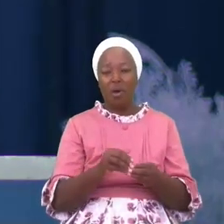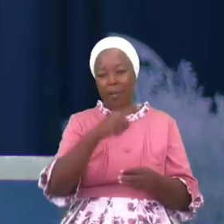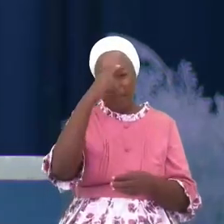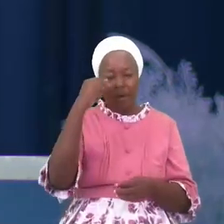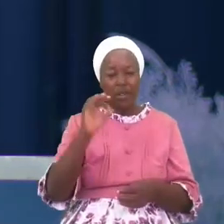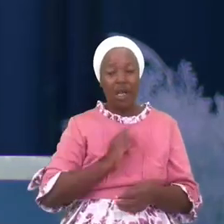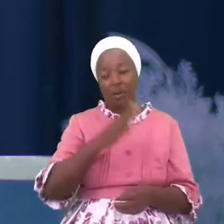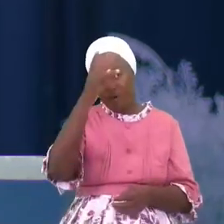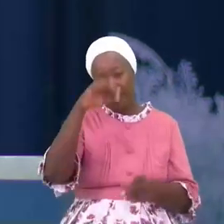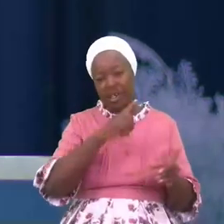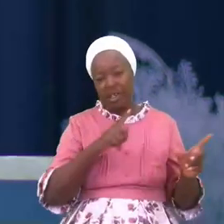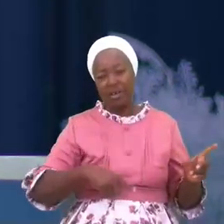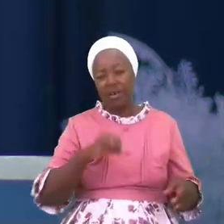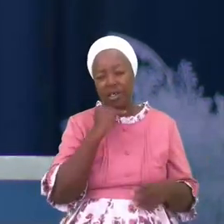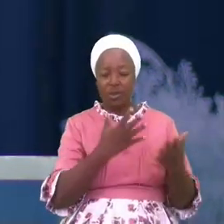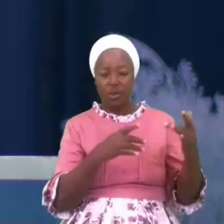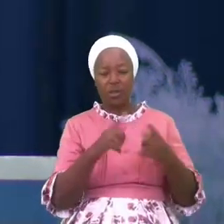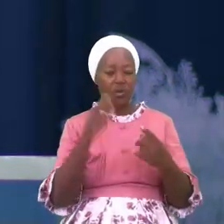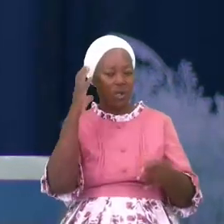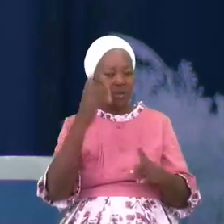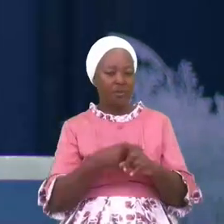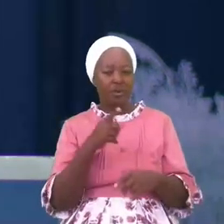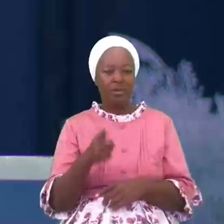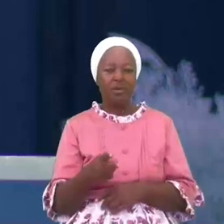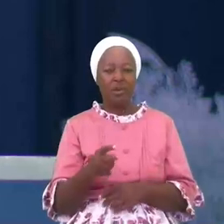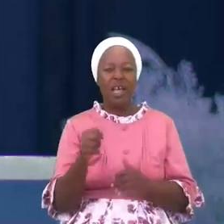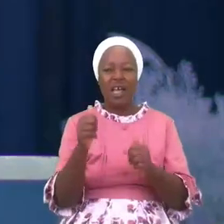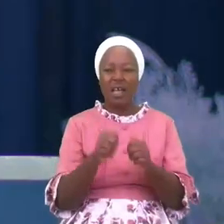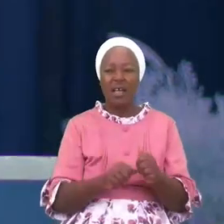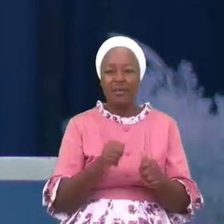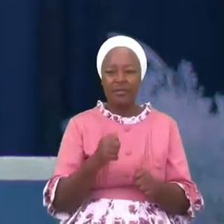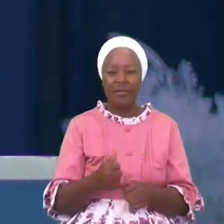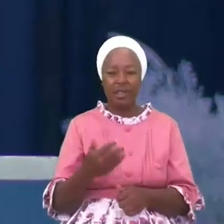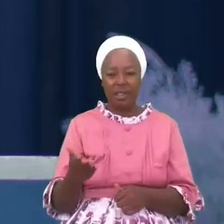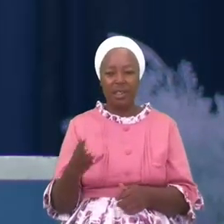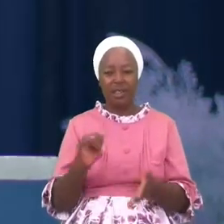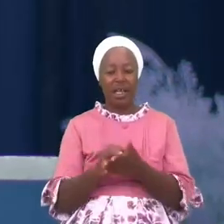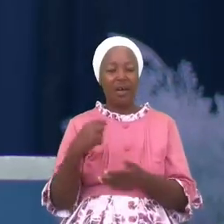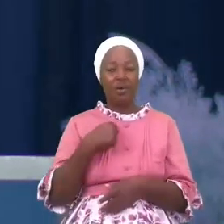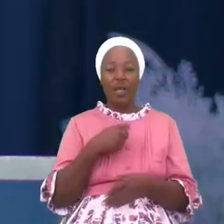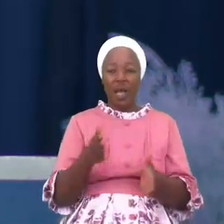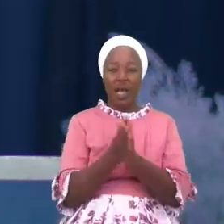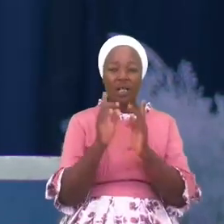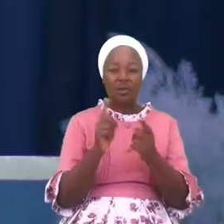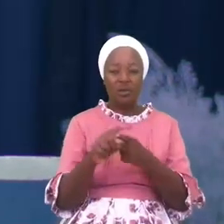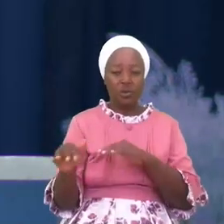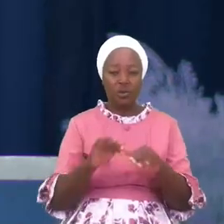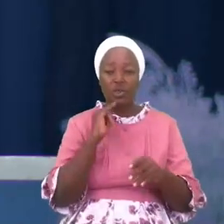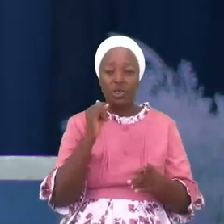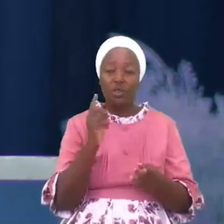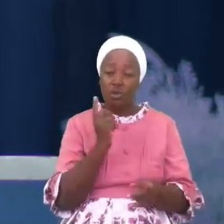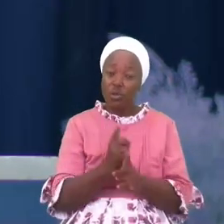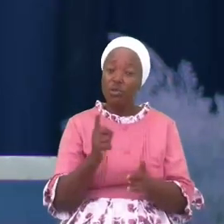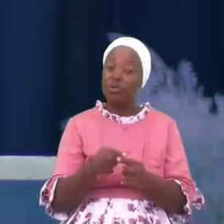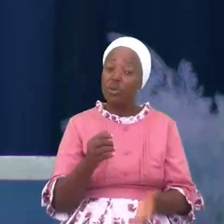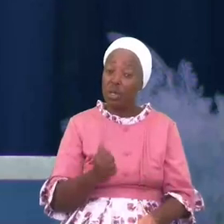Le pasteur voudrait entendre et avoir de vos nouvelles. Tout ce que nous vous demandons de faire, c'est pour vous